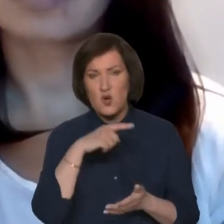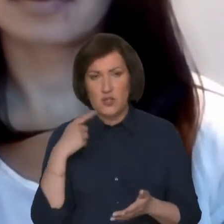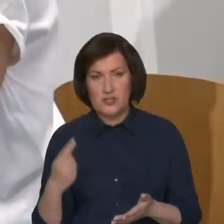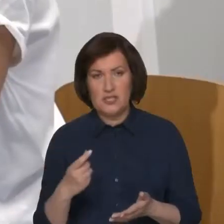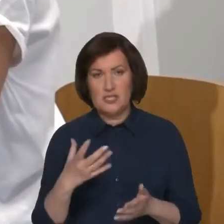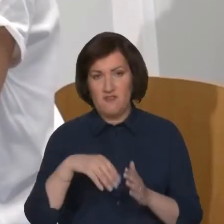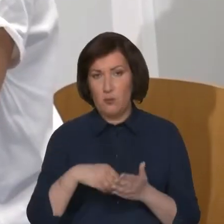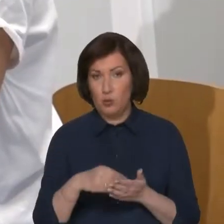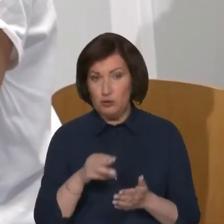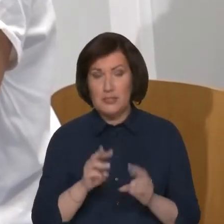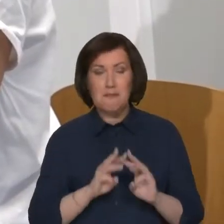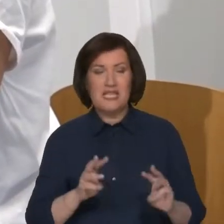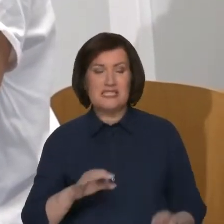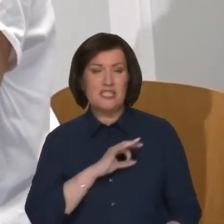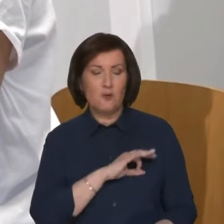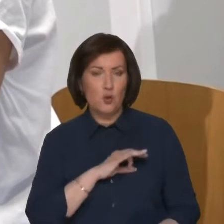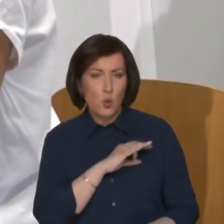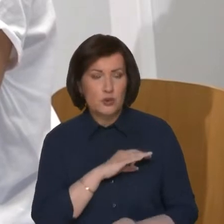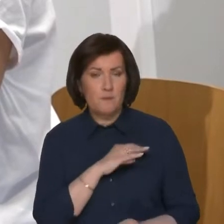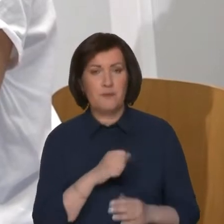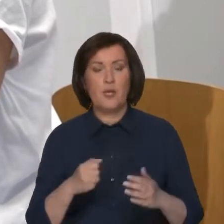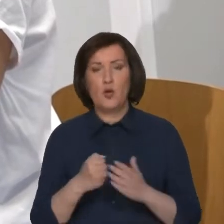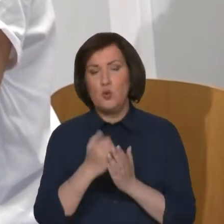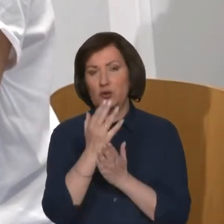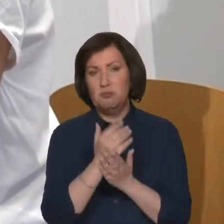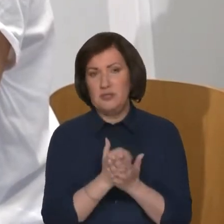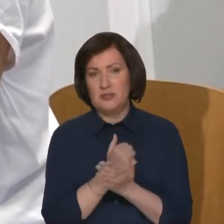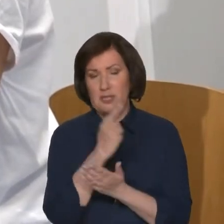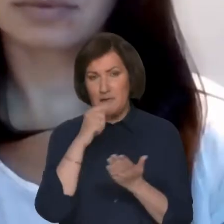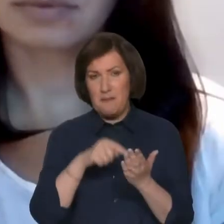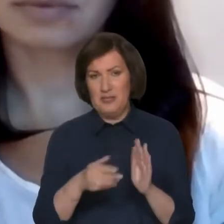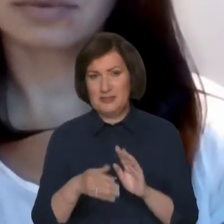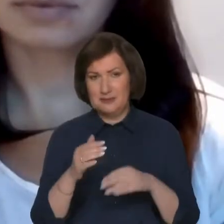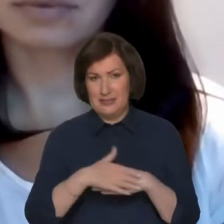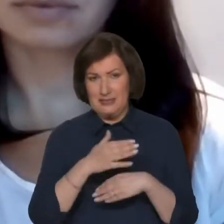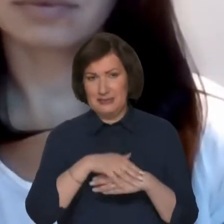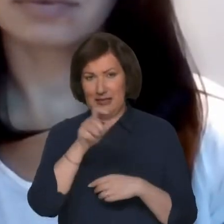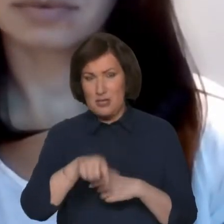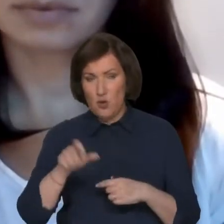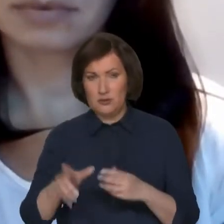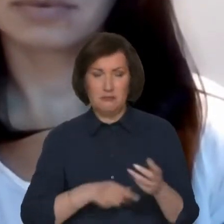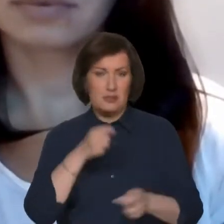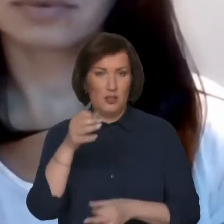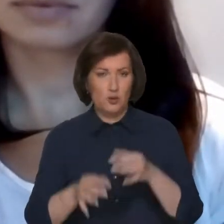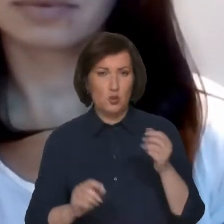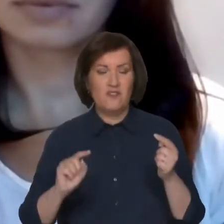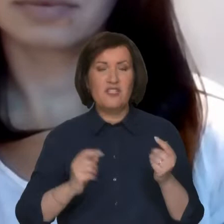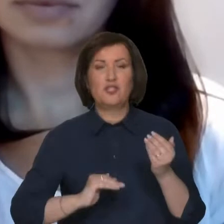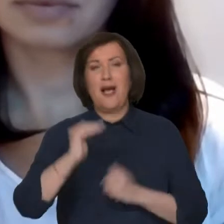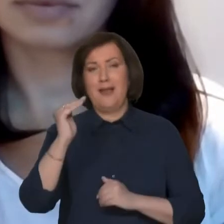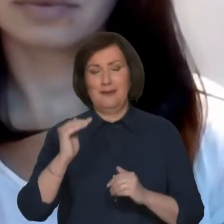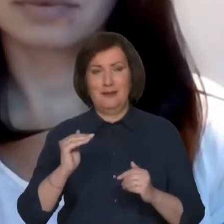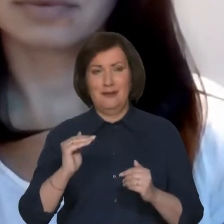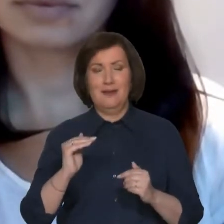в бюджет. Міністерство юстиції, відповідно до списку підсанкційних осіб, подає в суд. Вищий антикорупційний суд.